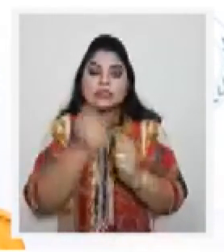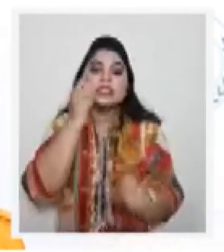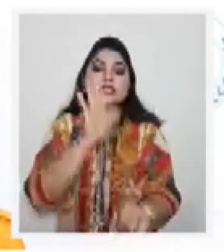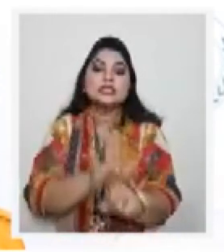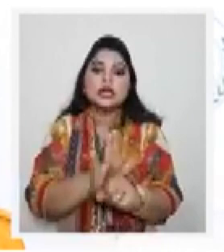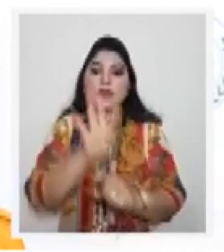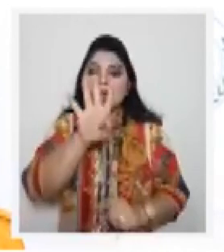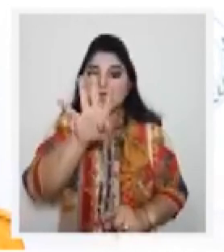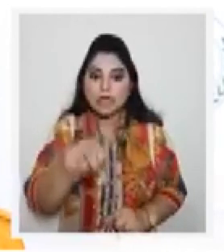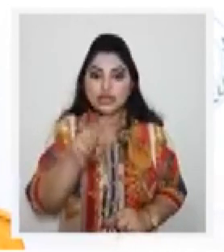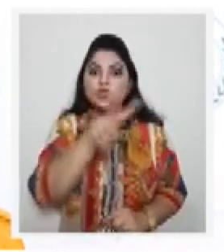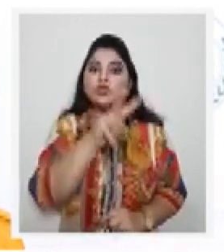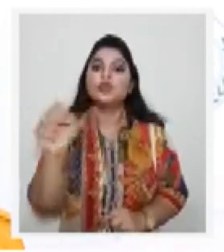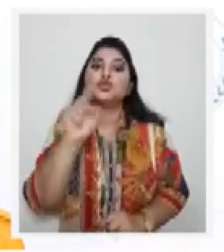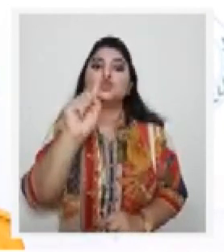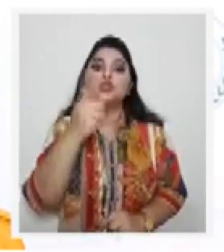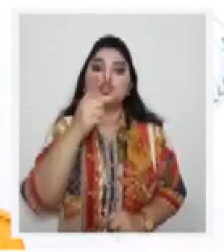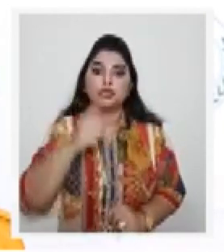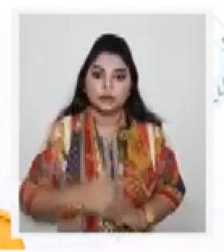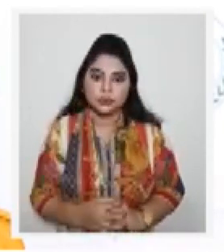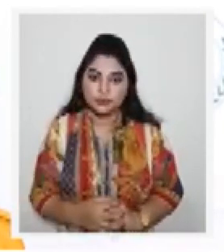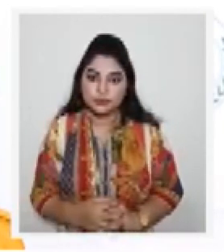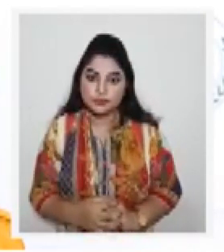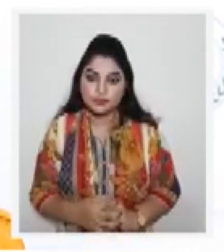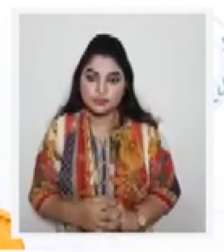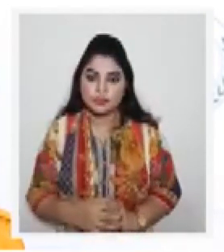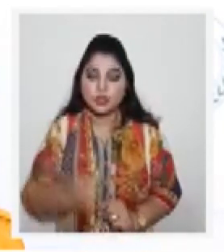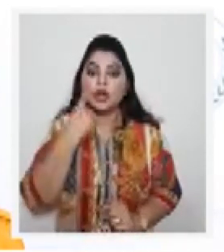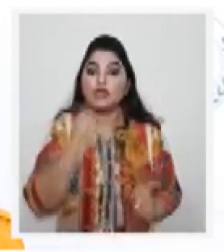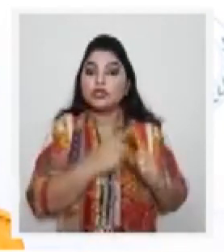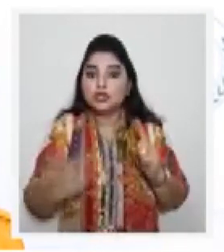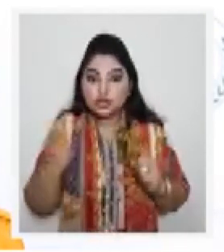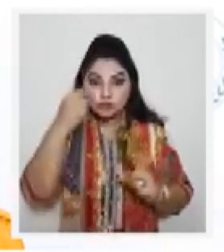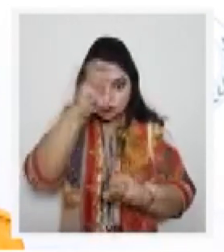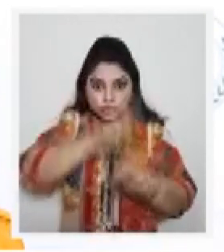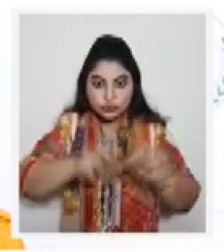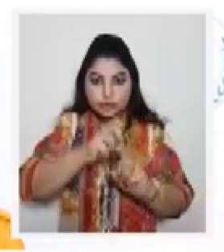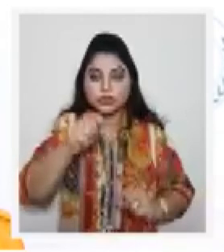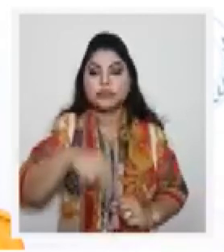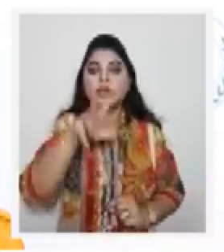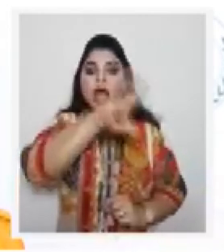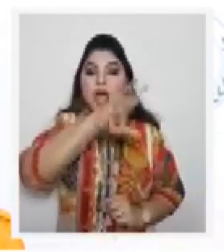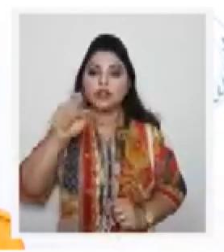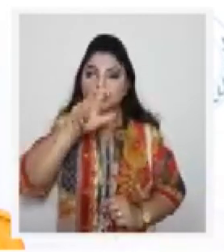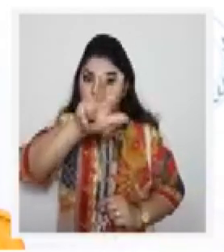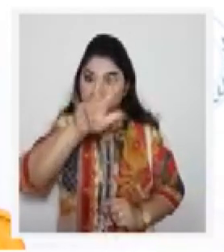একজন চিকিৎসক যুক্ত হয়েছেন এই প্রক্রিয়ার সাথে এবং স্বেচ্ছাভিত্তিতে সেবা দিয়ে যাচ্ছেন ৪,২১৭ জন